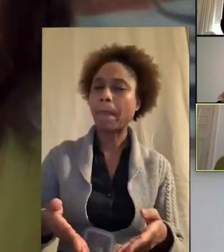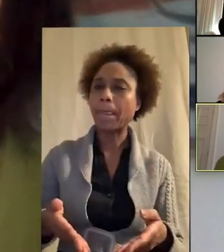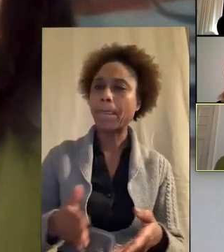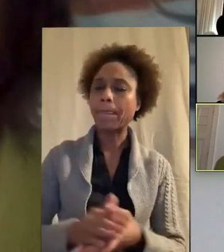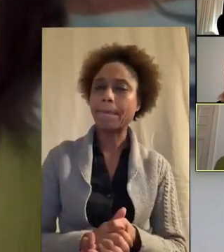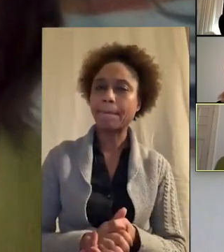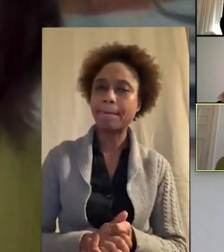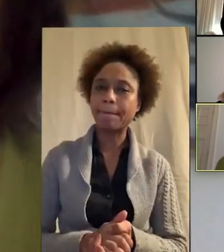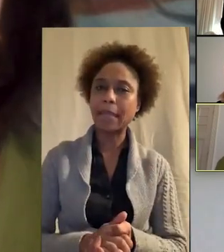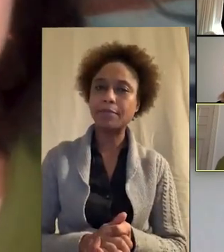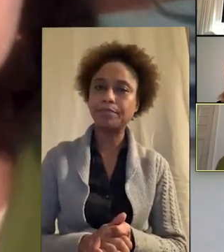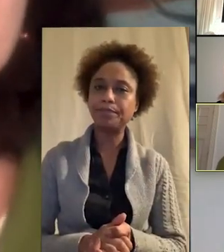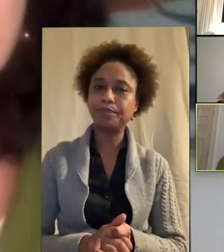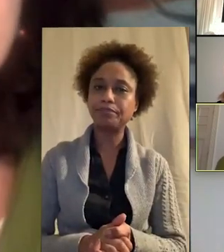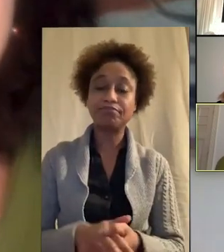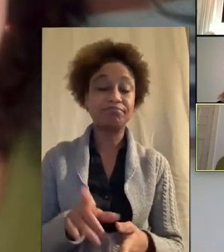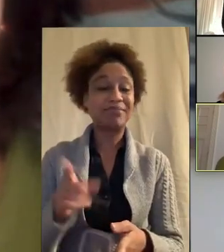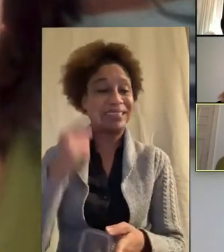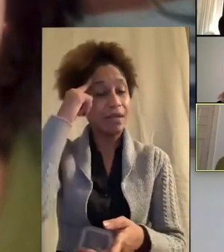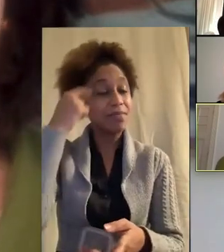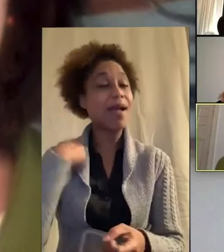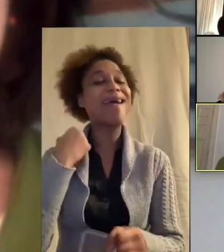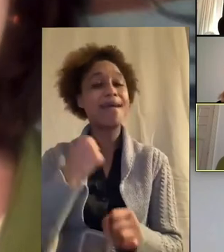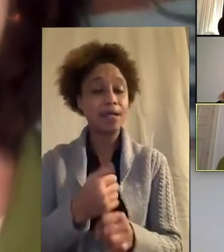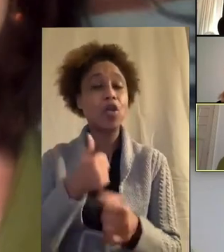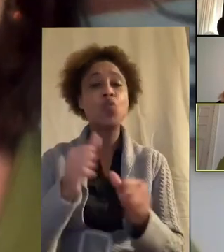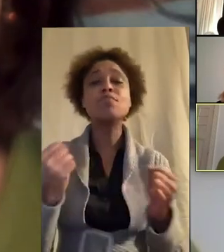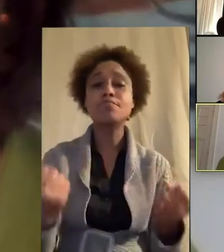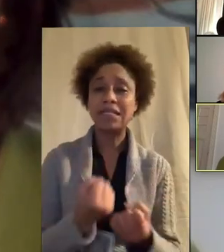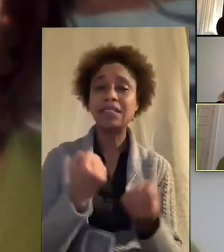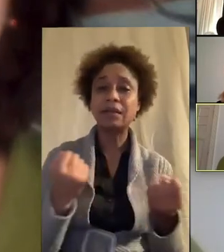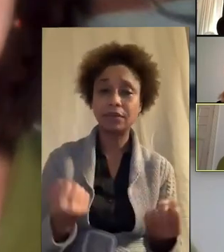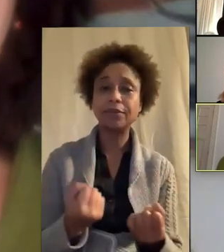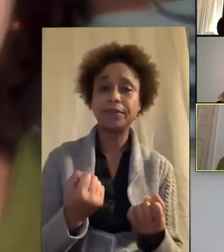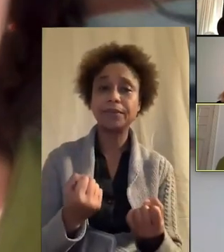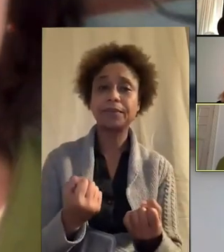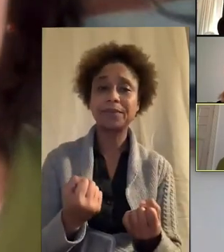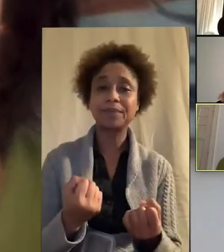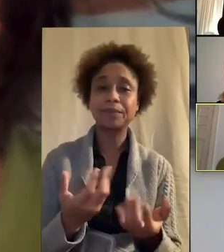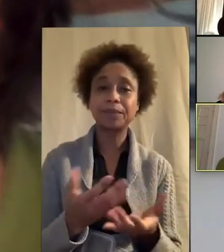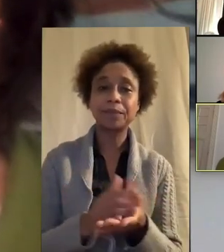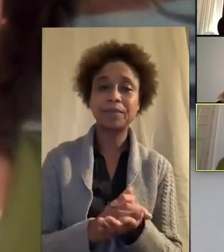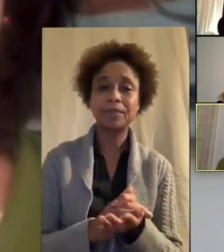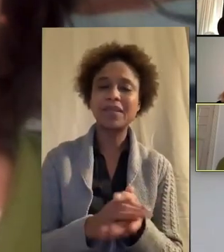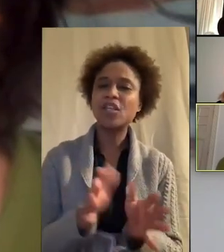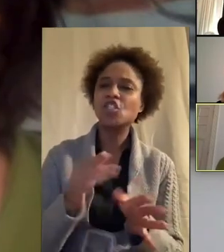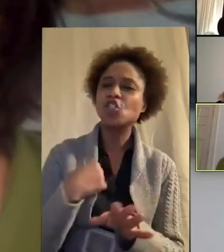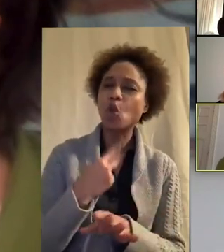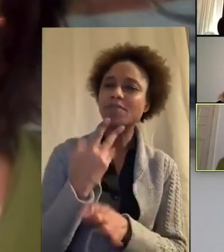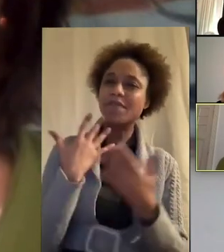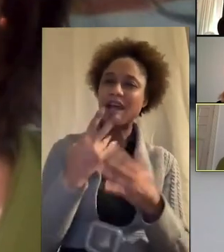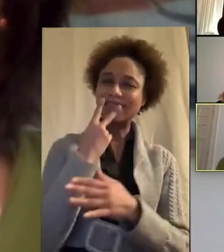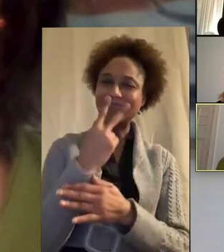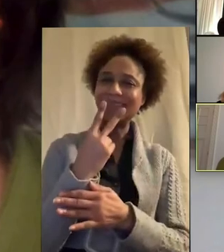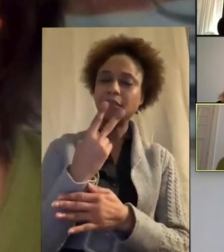dat wel volgens mij makkelijk te doen. Dus dat is al iets om mee te beginnen. Om de websites van